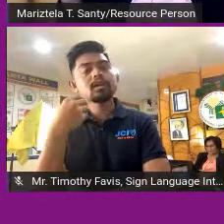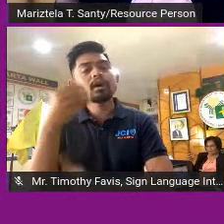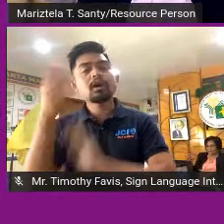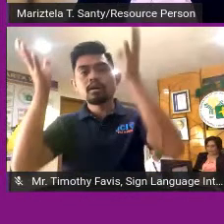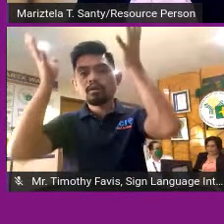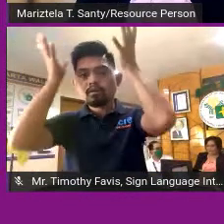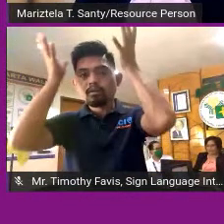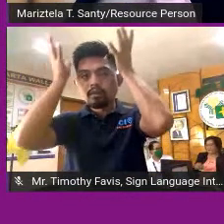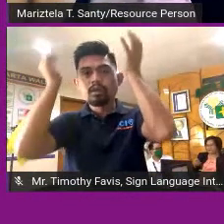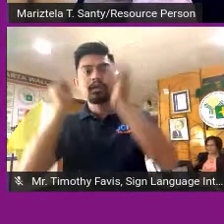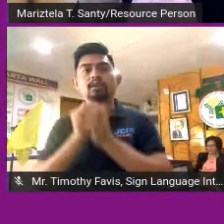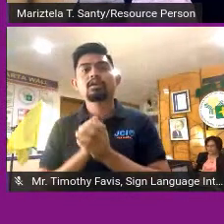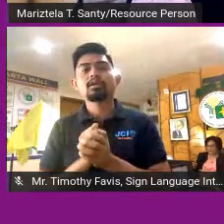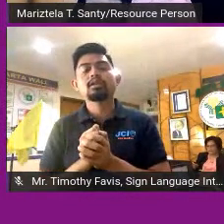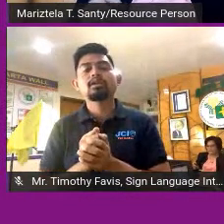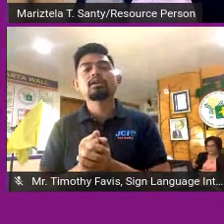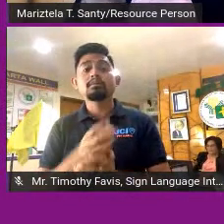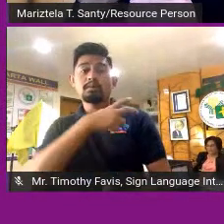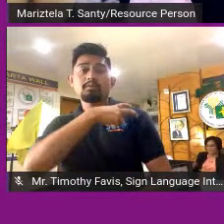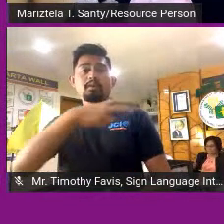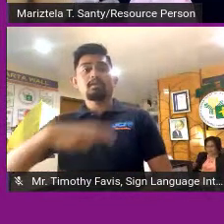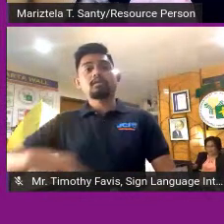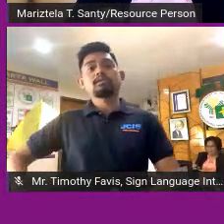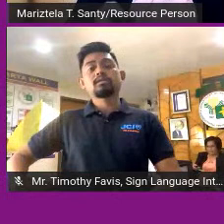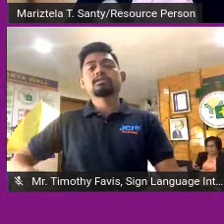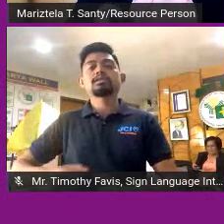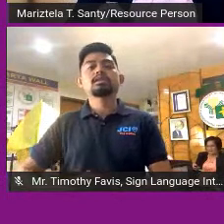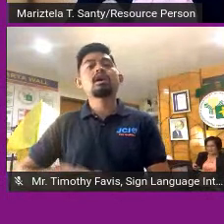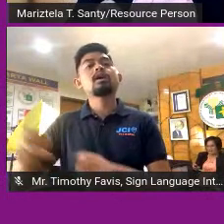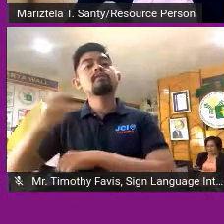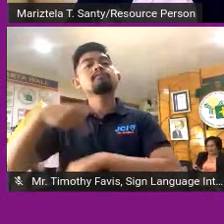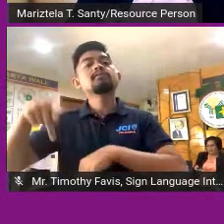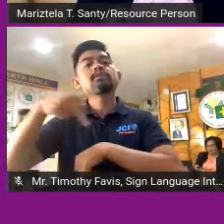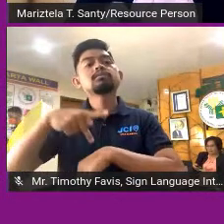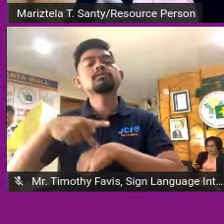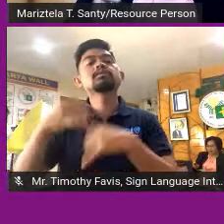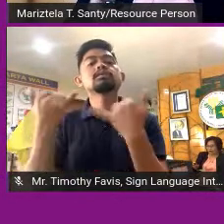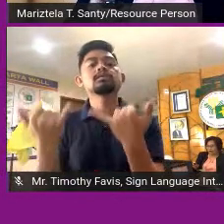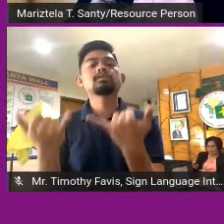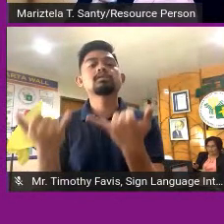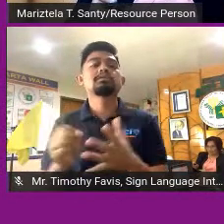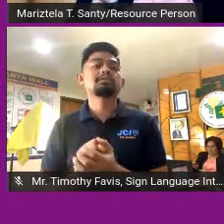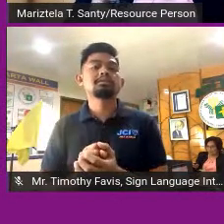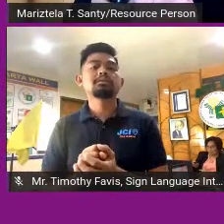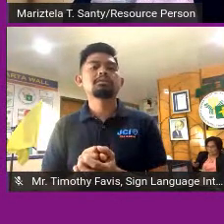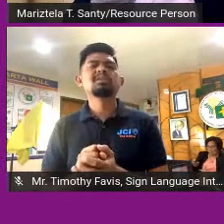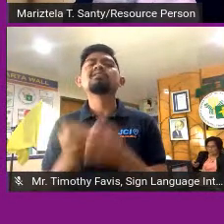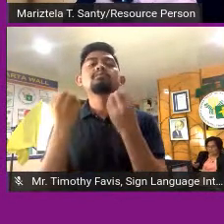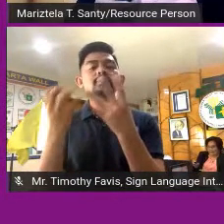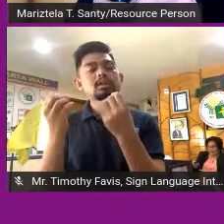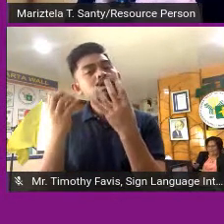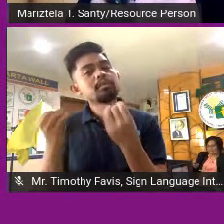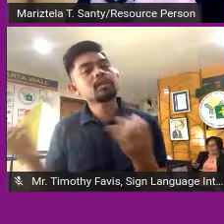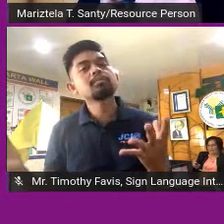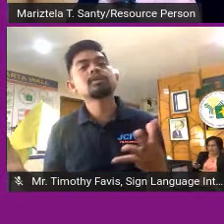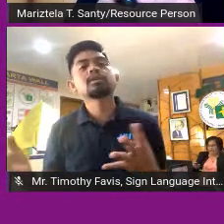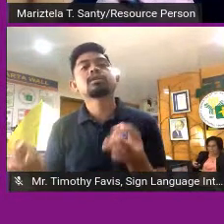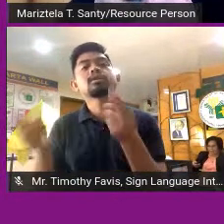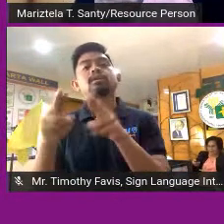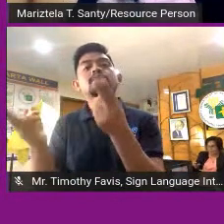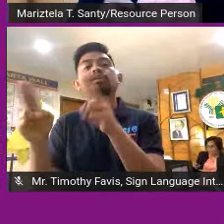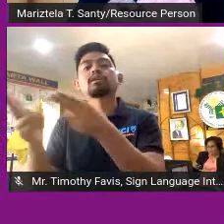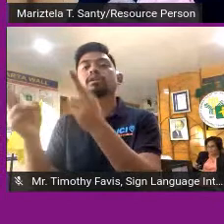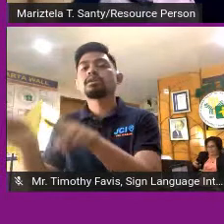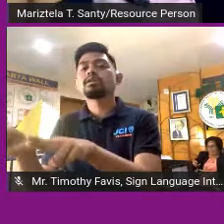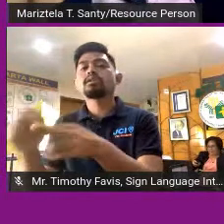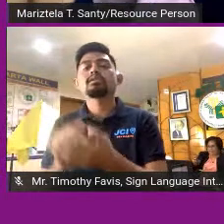mga may beauty queen na, may civic-minded Pilipinas are now, or kababaihan ng mga